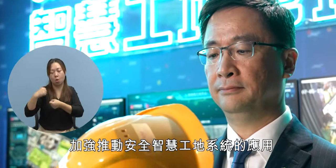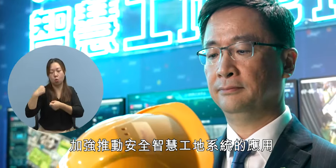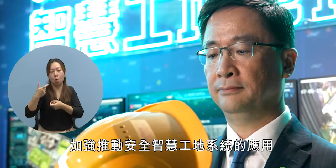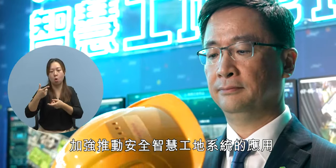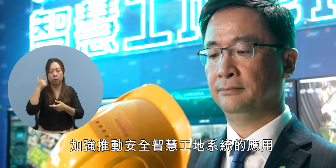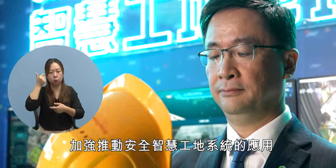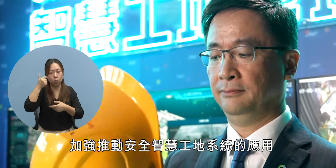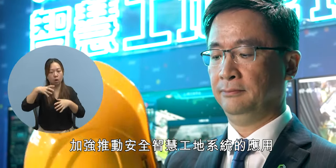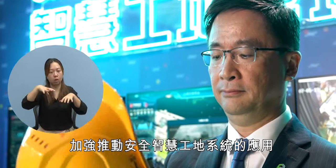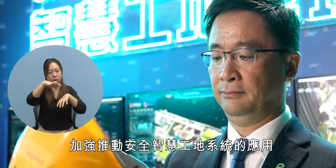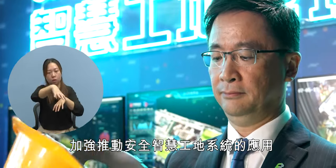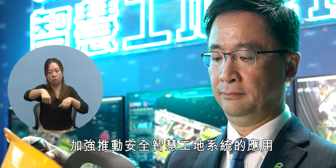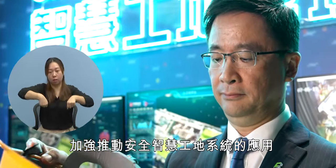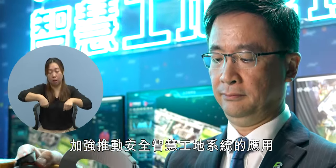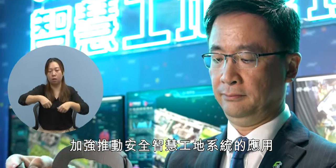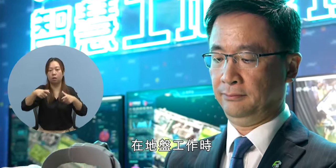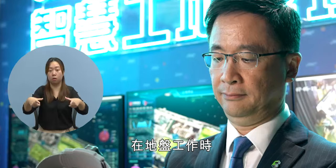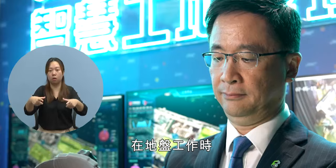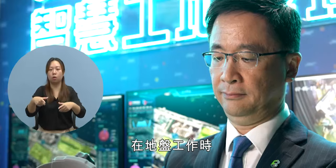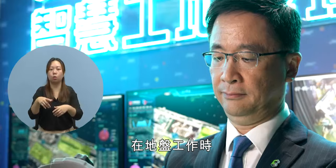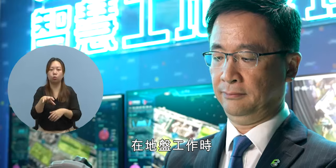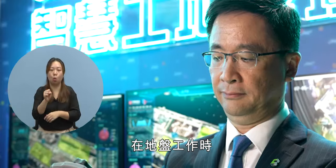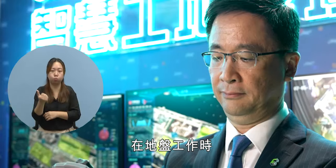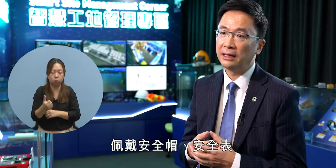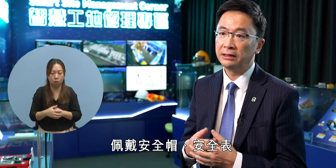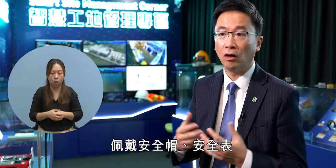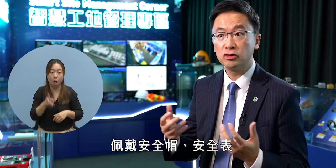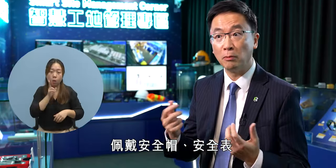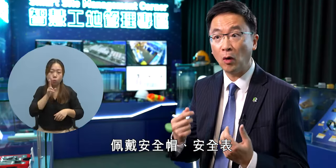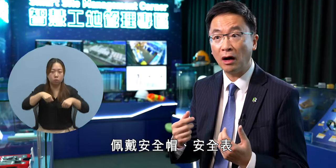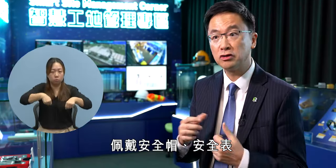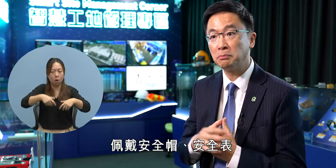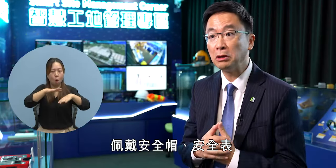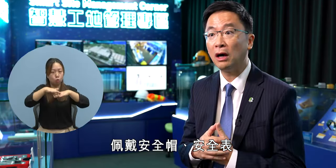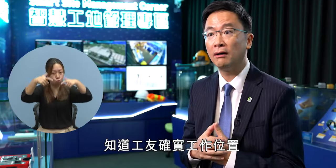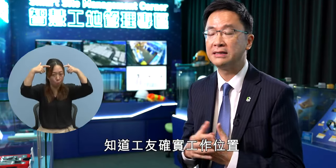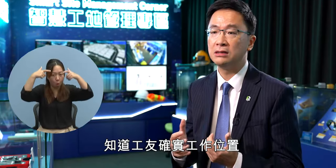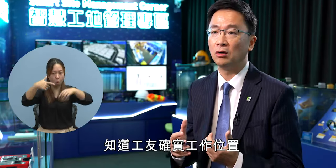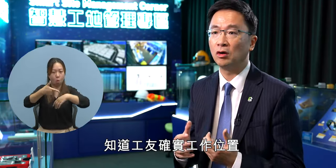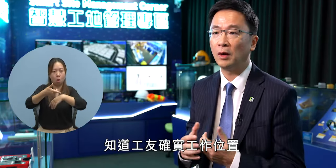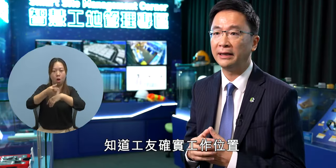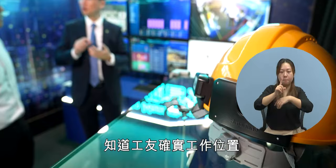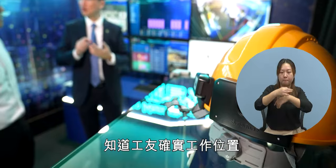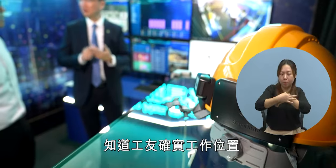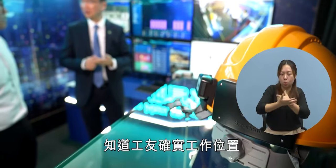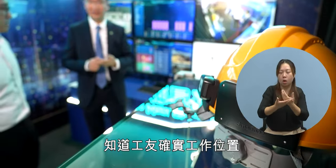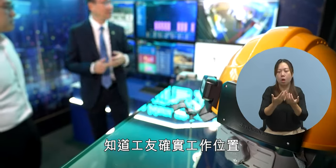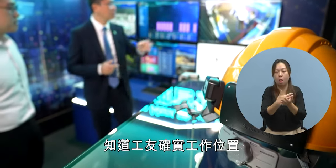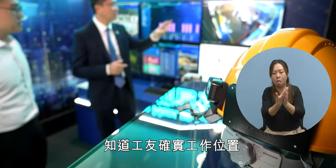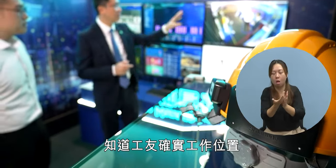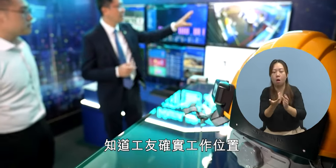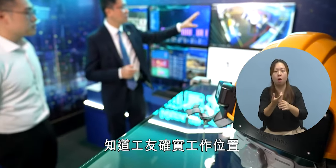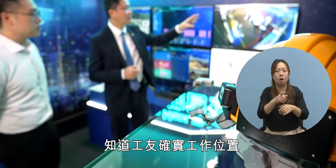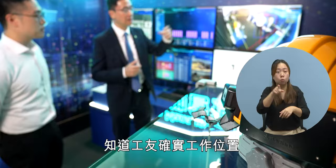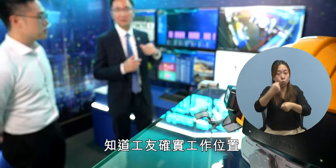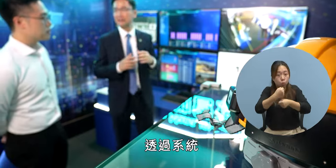智慧工地系统的应用。 在地盤裏面有些安全帽、安全標，我們知道那位工友